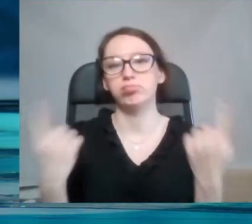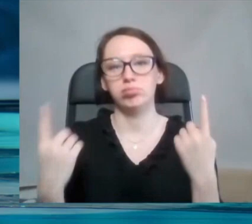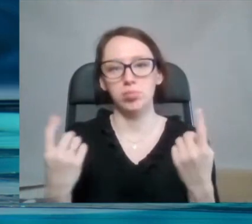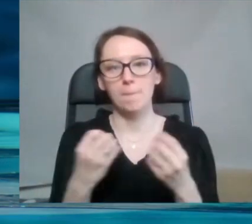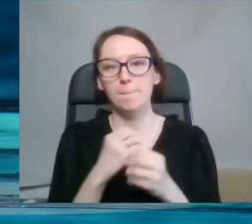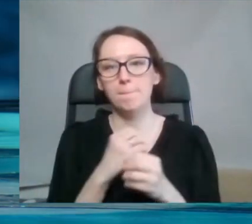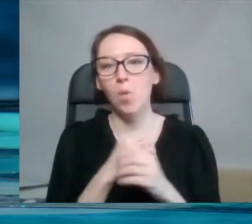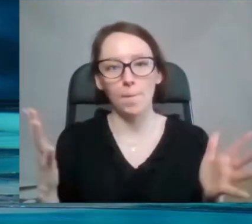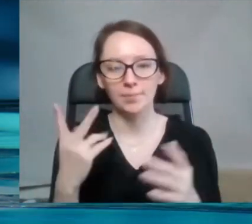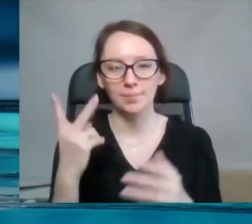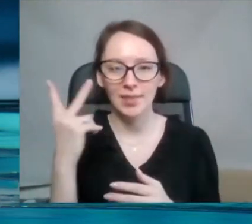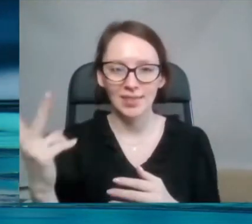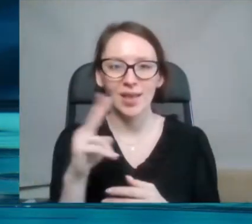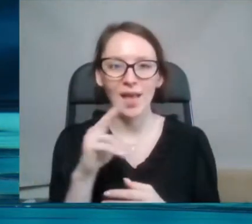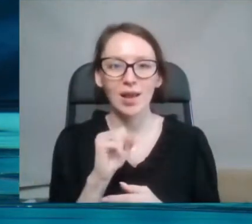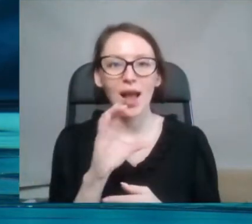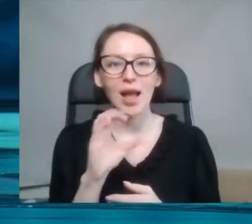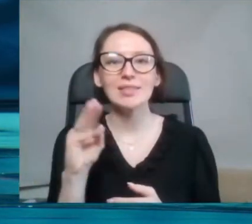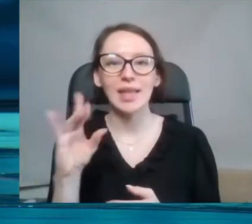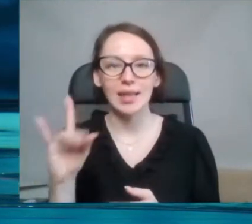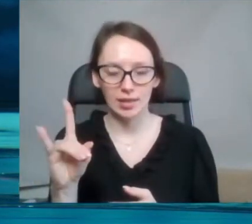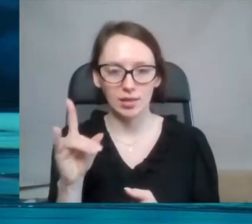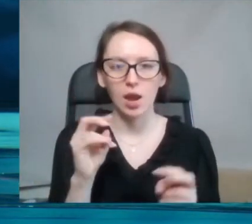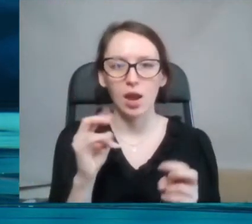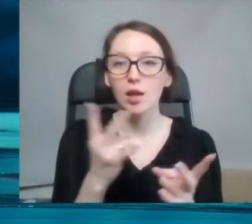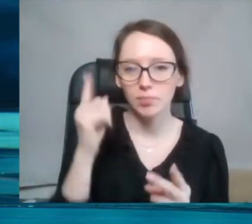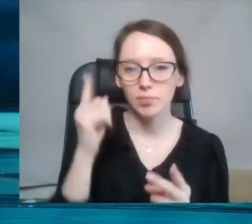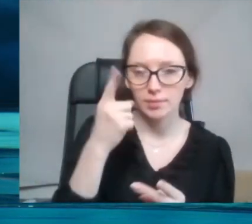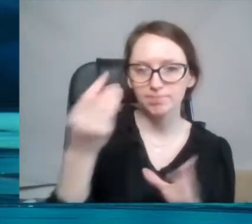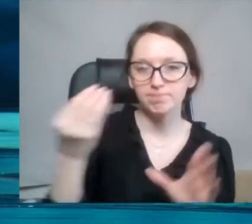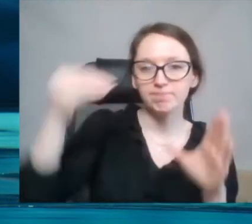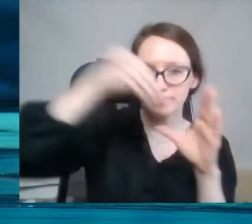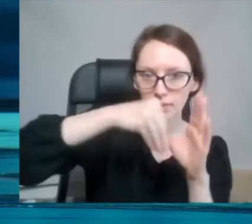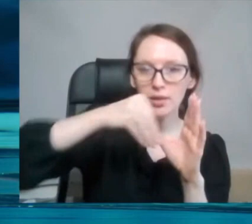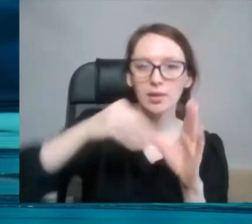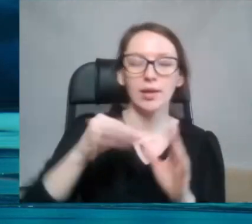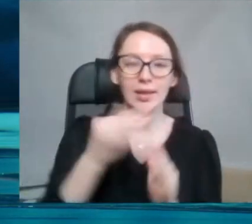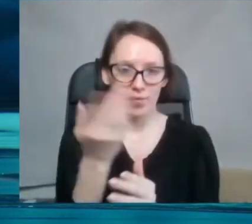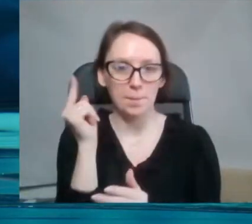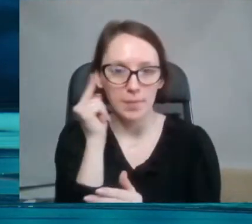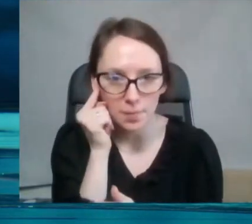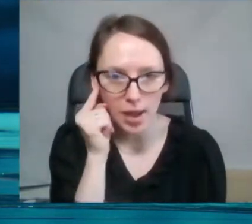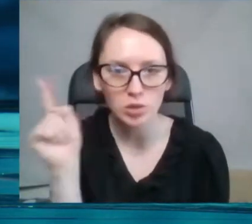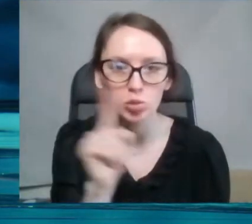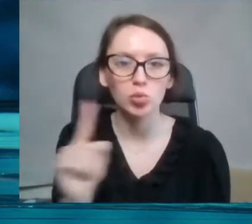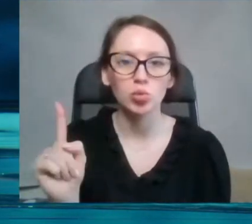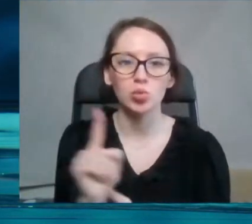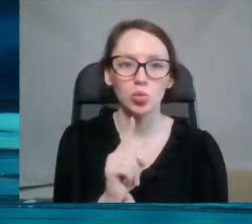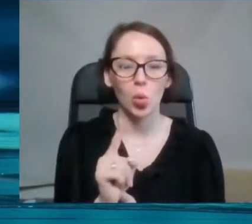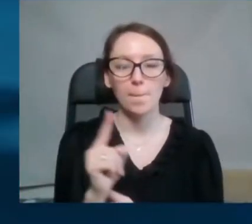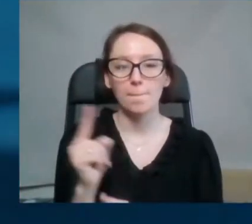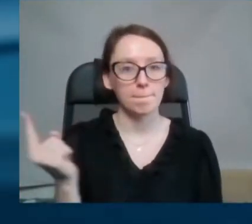Две кассеты. Как надо понять? Вы ставите кассету, и вы реально понимаете, что в первой